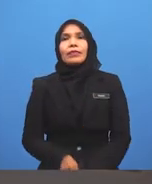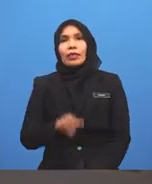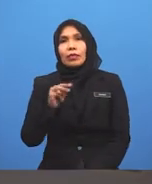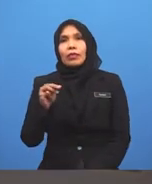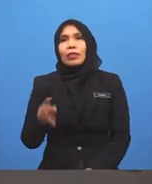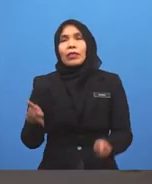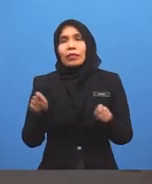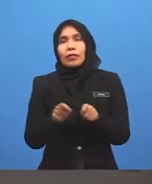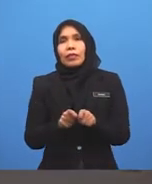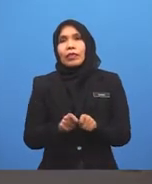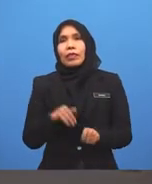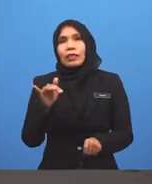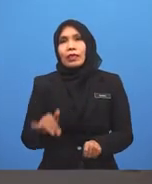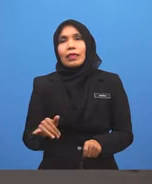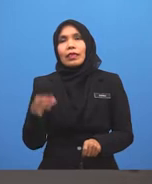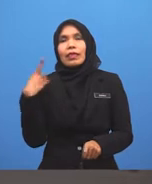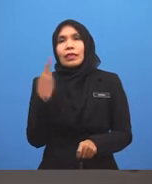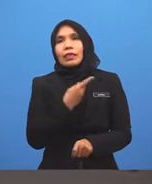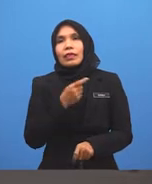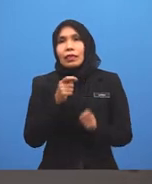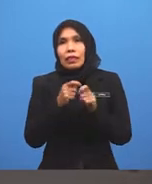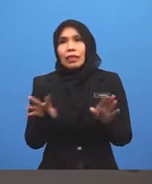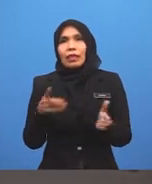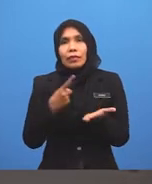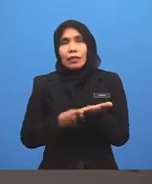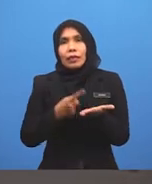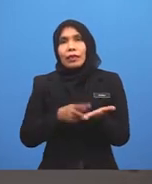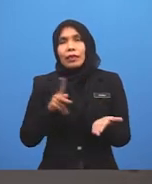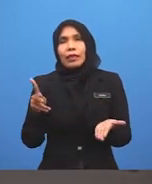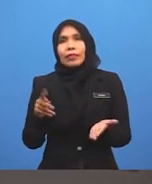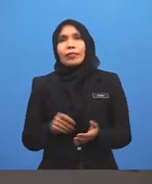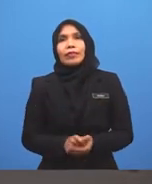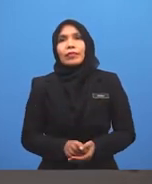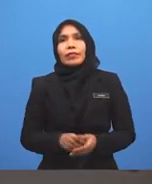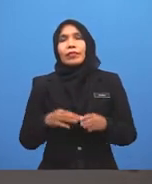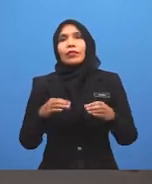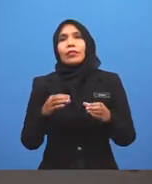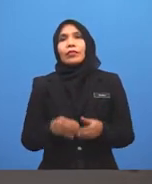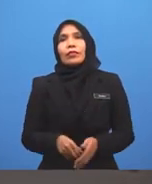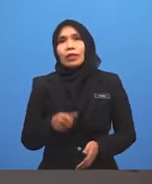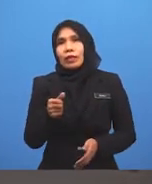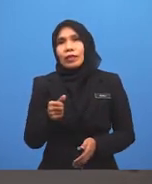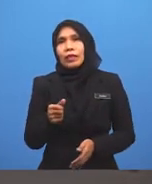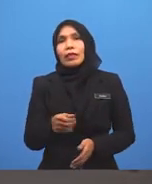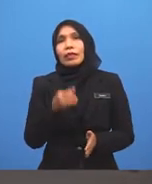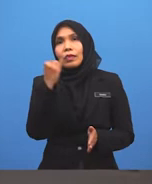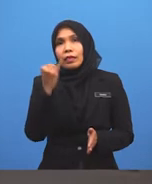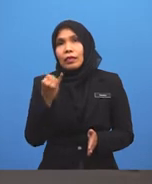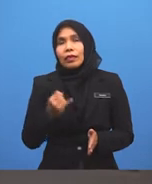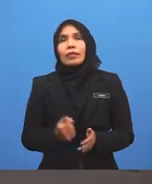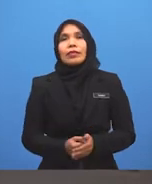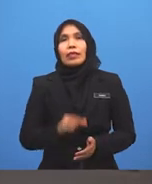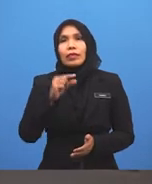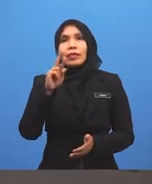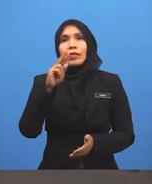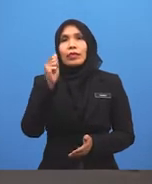Murid-murid, seperti yang kita telah bincangkan mengenai graf penjana arus terus, cuba anda lakarkan graf yang